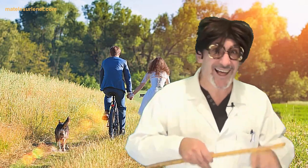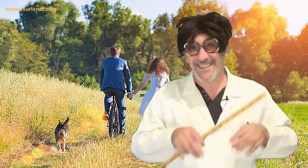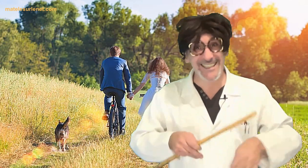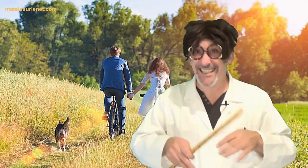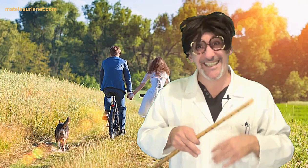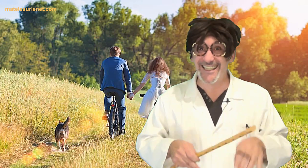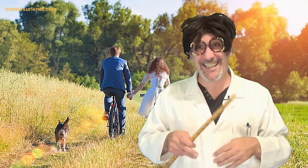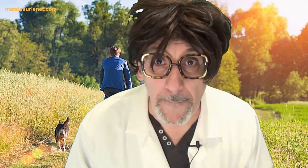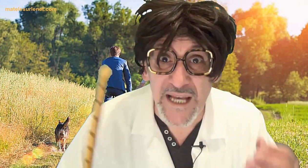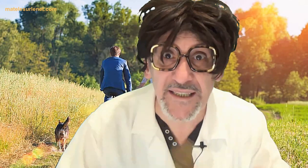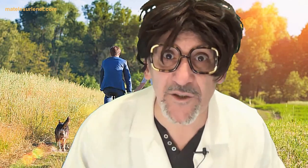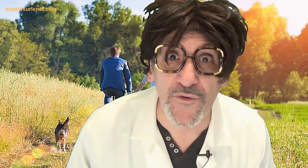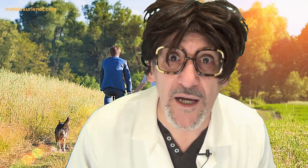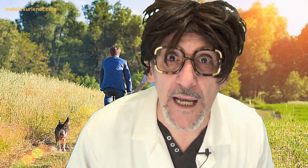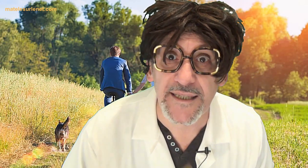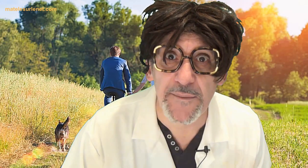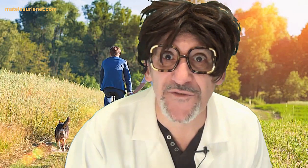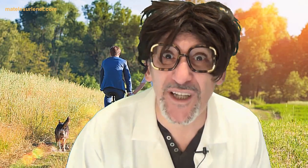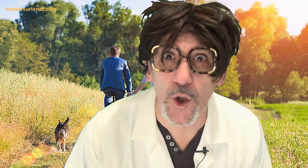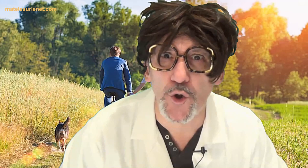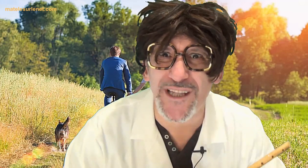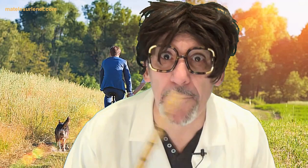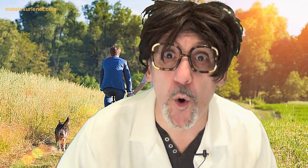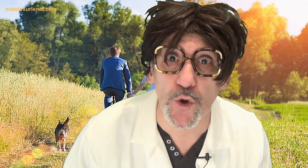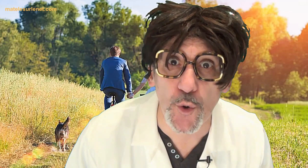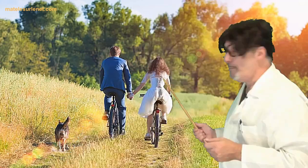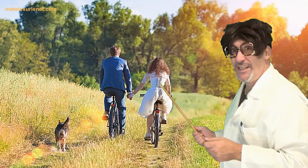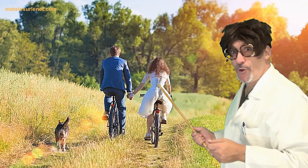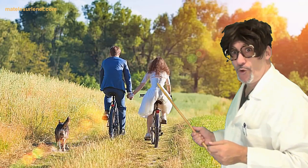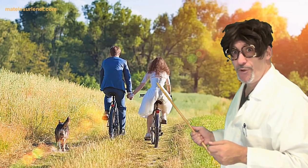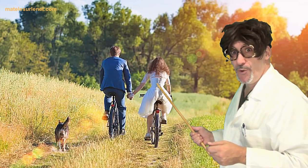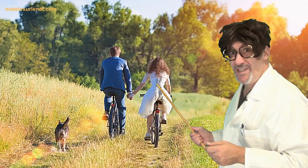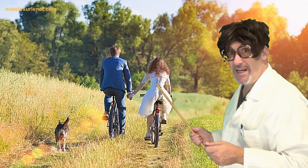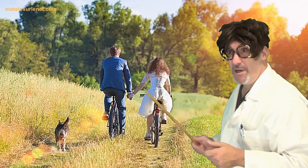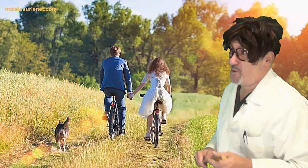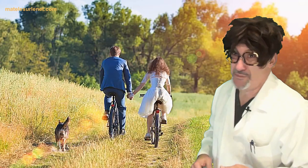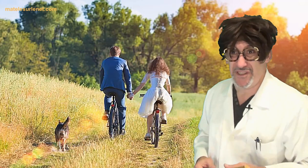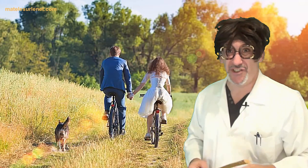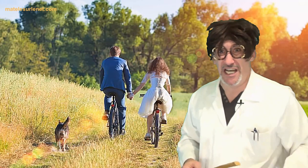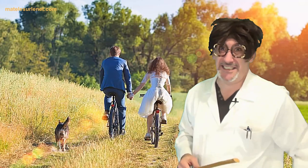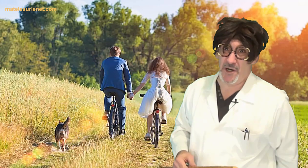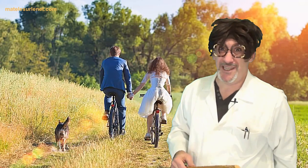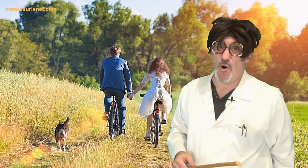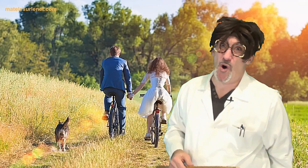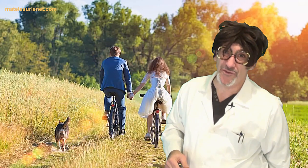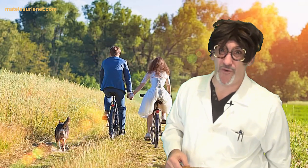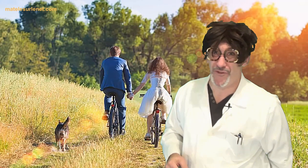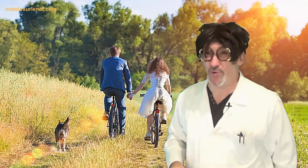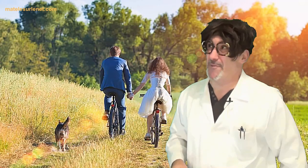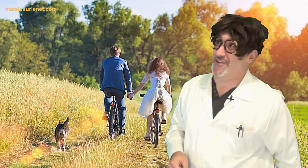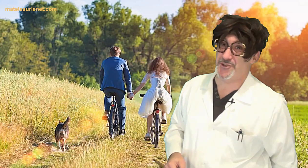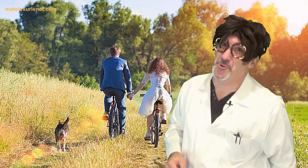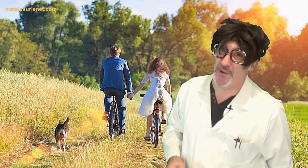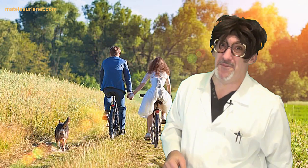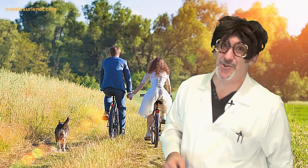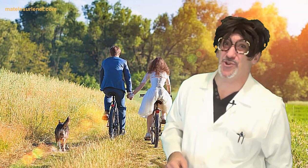petit renard ». Mais si ça se trouve, cette image veut dire totalement autre chose. Peut-être que monsieur dit à madame « Oh putain, j'ai la selle qui me rentre dans le fion,